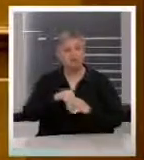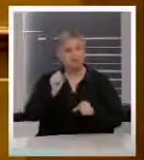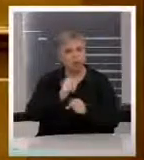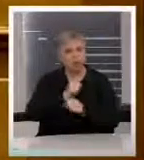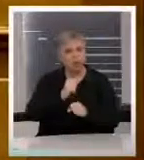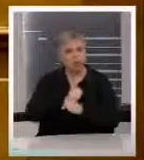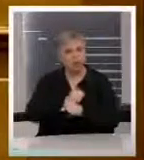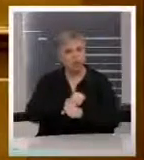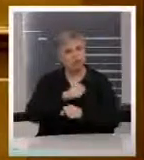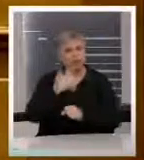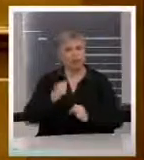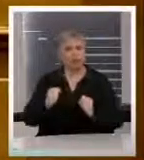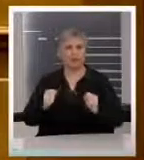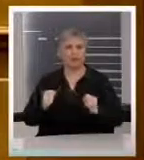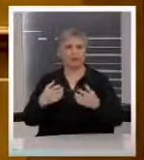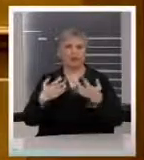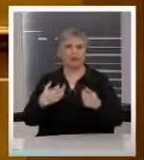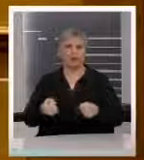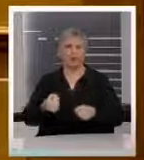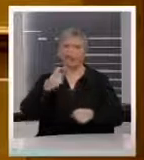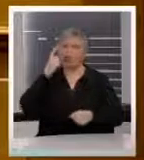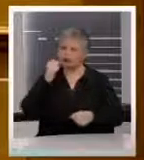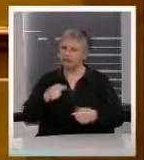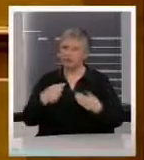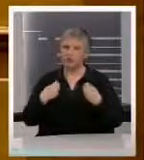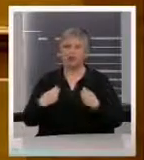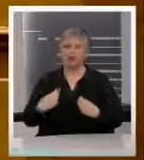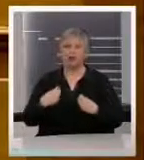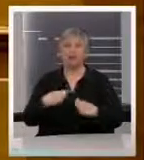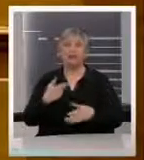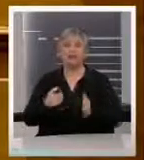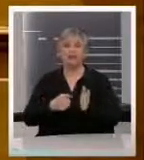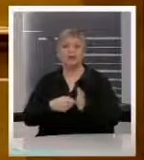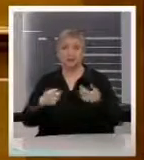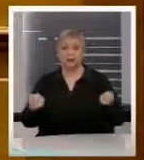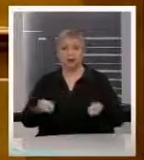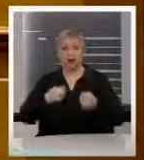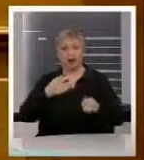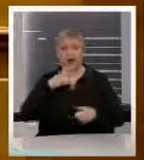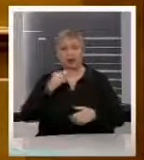ενόπλες δυνάμεις έχουν πλήρη επίγνωση της αποστολής τους και πρέπει όλοι να είμαστε υπερήφανοι